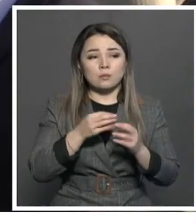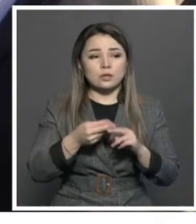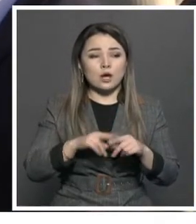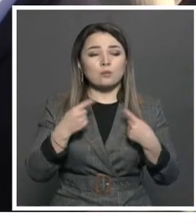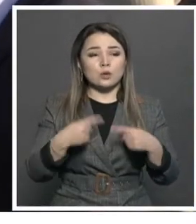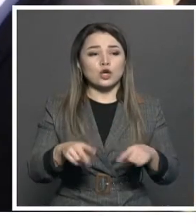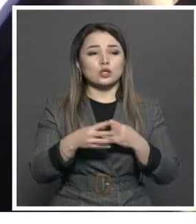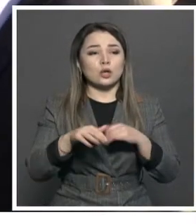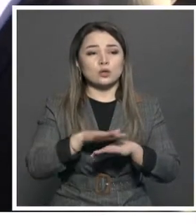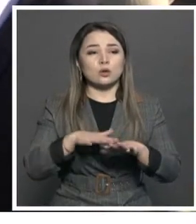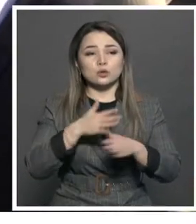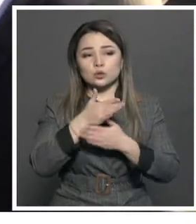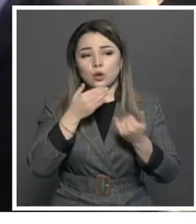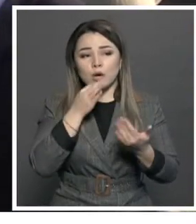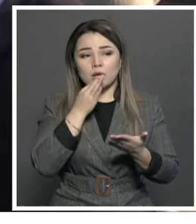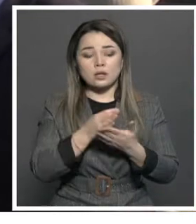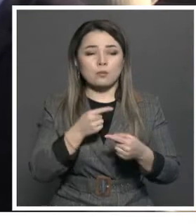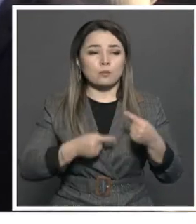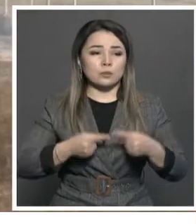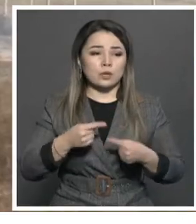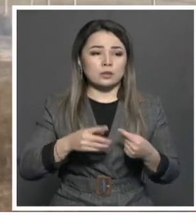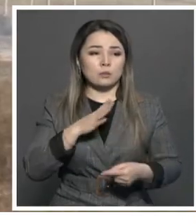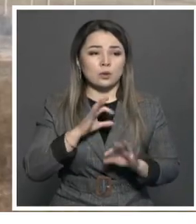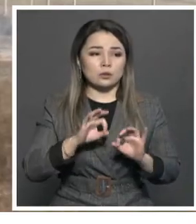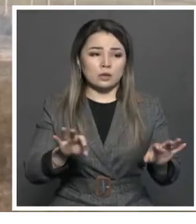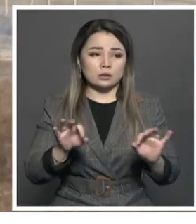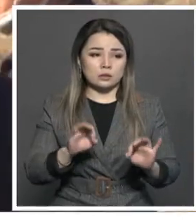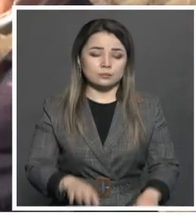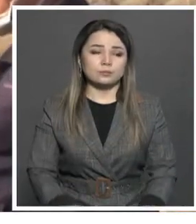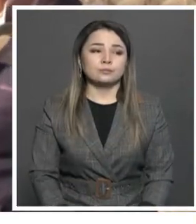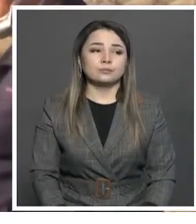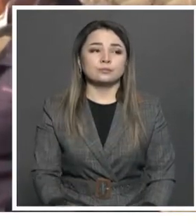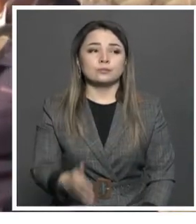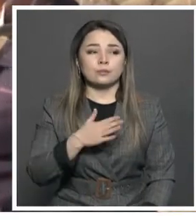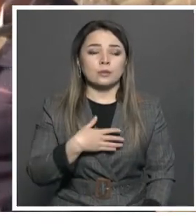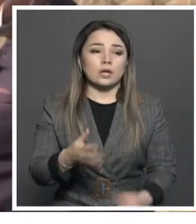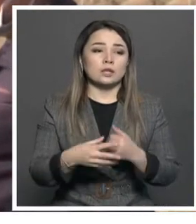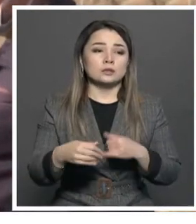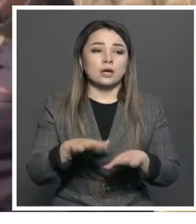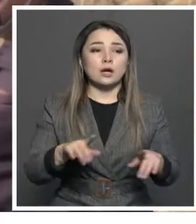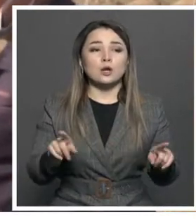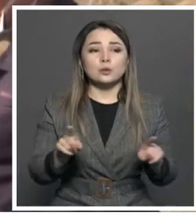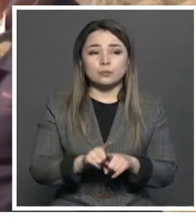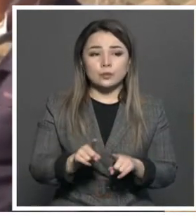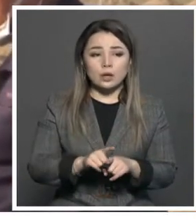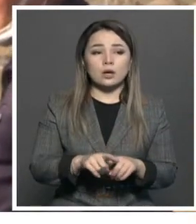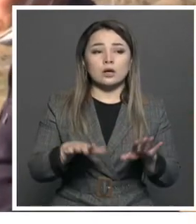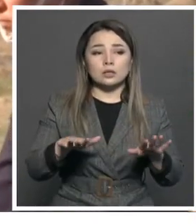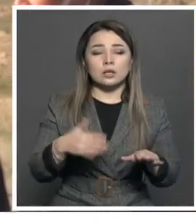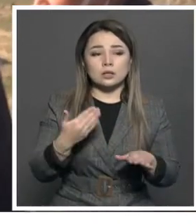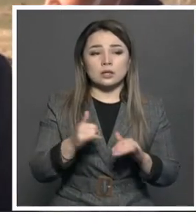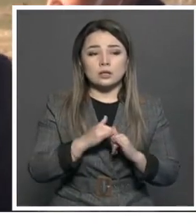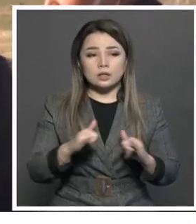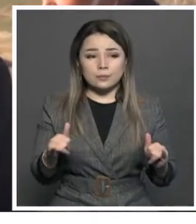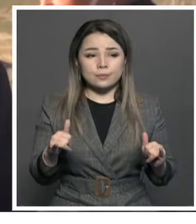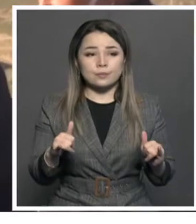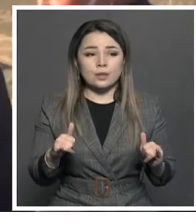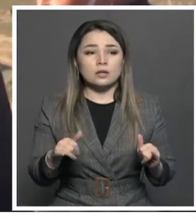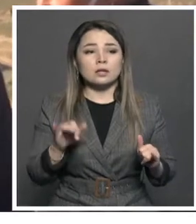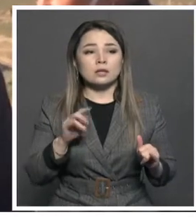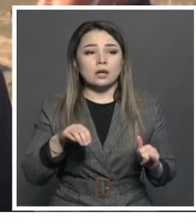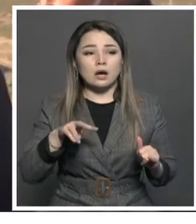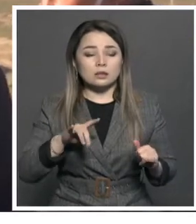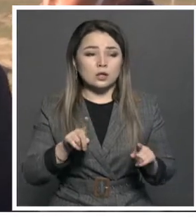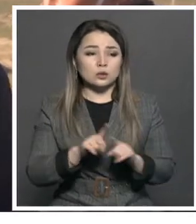басқа жер жоқ екенін алға тартты. Темірлан елді мекеніне ортақ жайылым жер ынталы